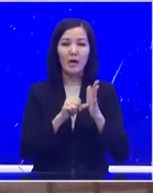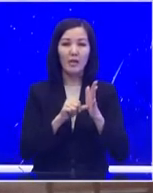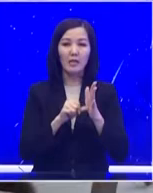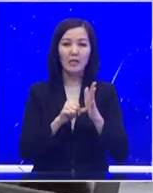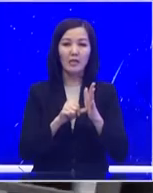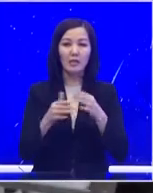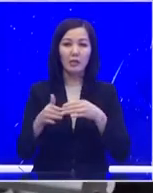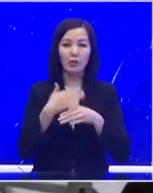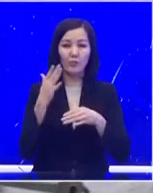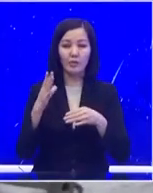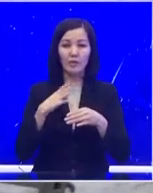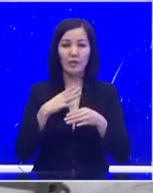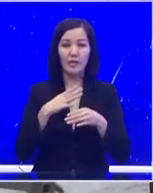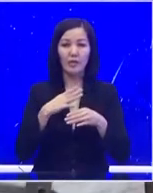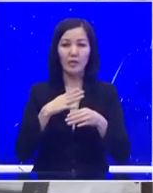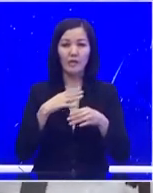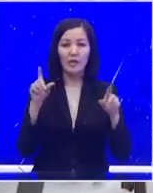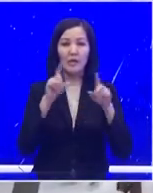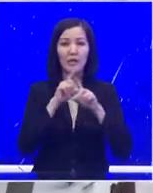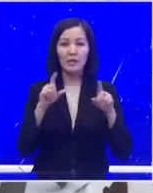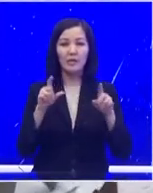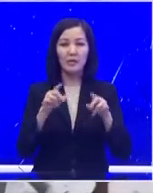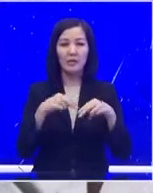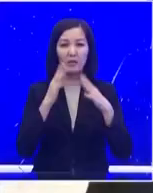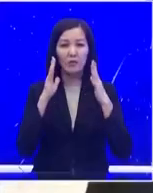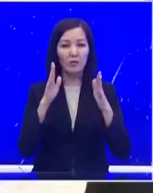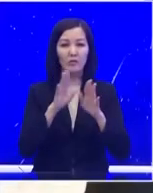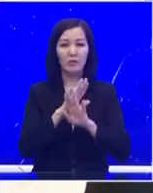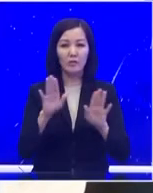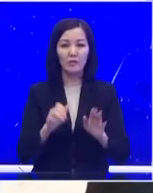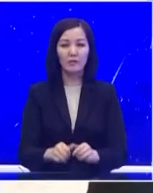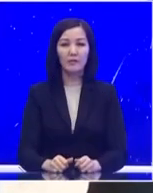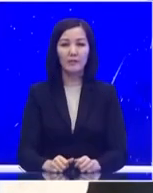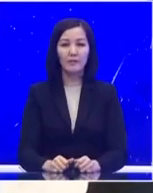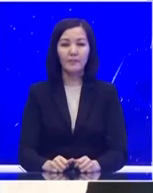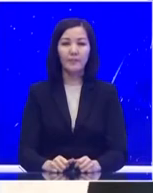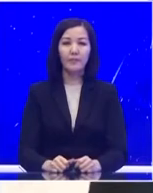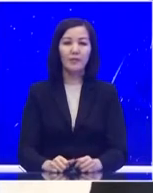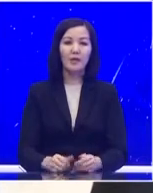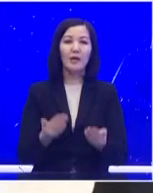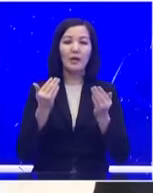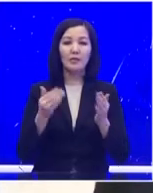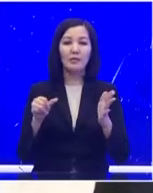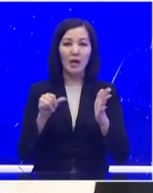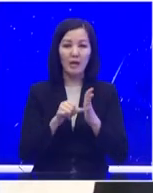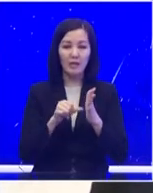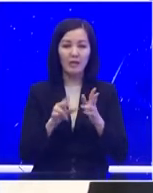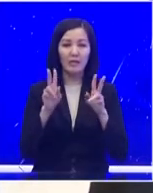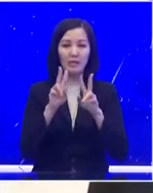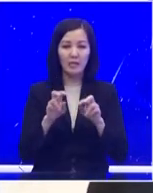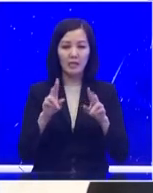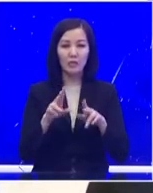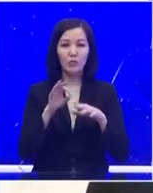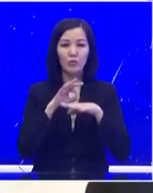жауапкершілікке тартқан. Алайда аталған нысан ұйғарымды ескермей отыр. Бүгінгі таңда 6 жоспардан тыс тексеріс жүргізілді.